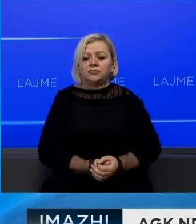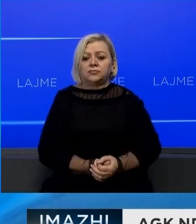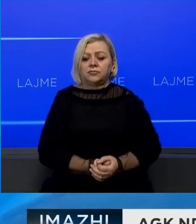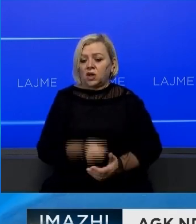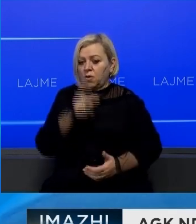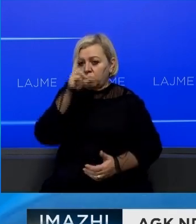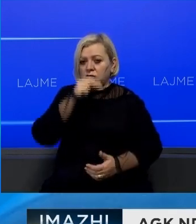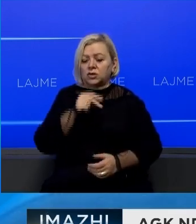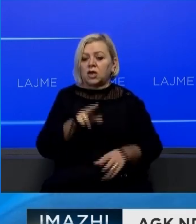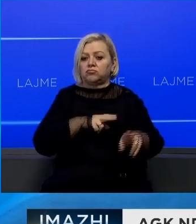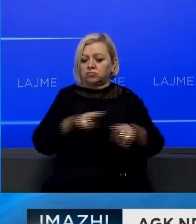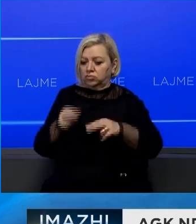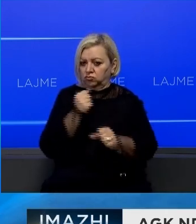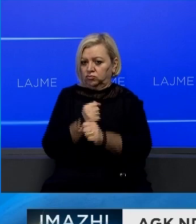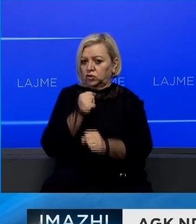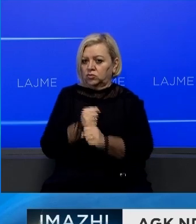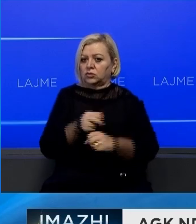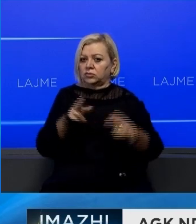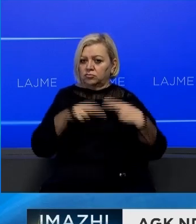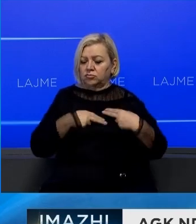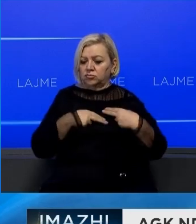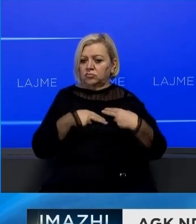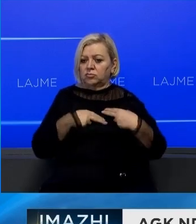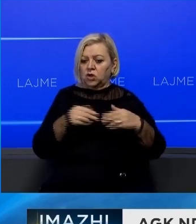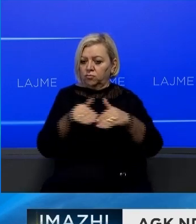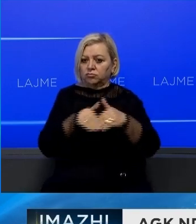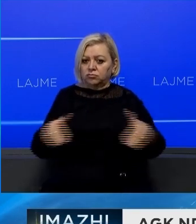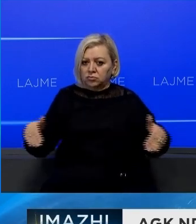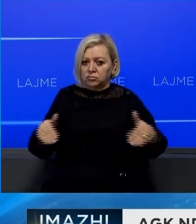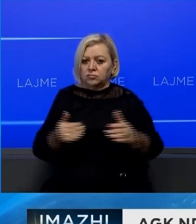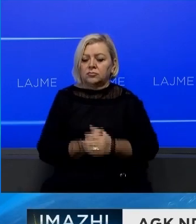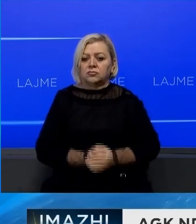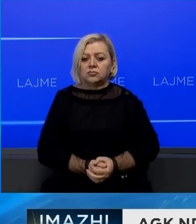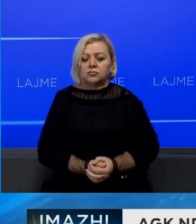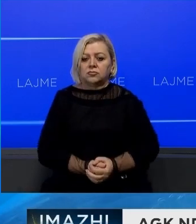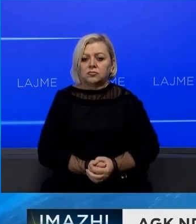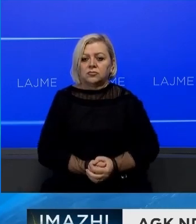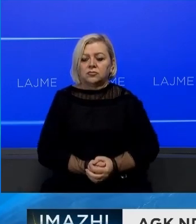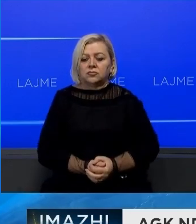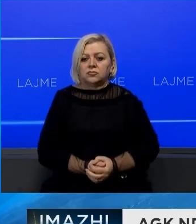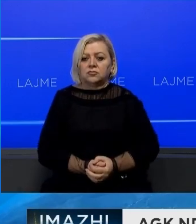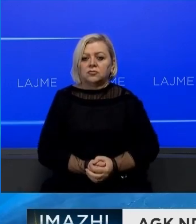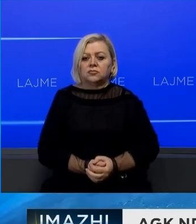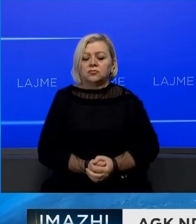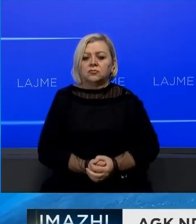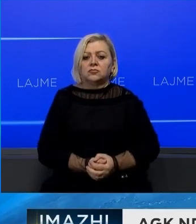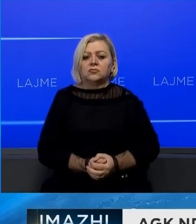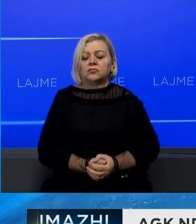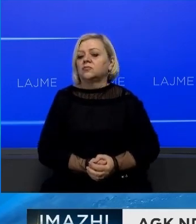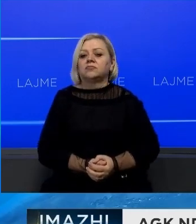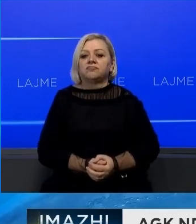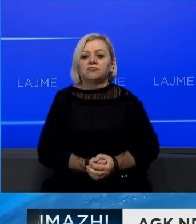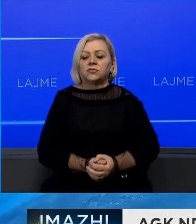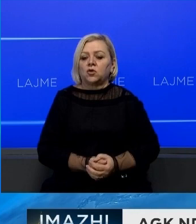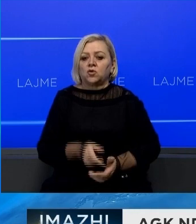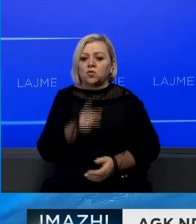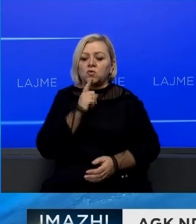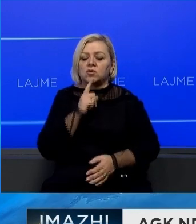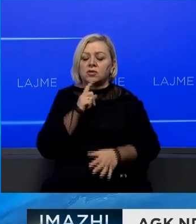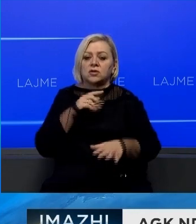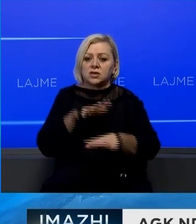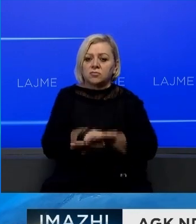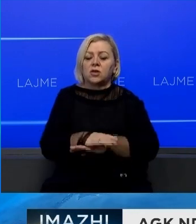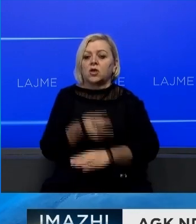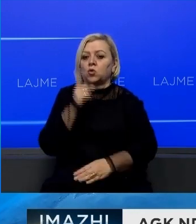policia, prokuroria ta bëjnë punën e tyre, që të mbajnë përgjegjës ata që sulmojnë dhe kërcënojnë